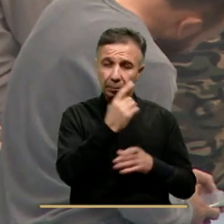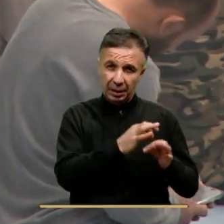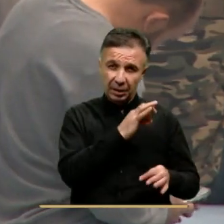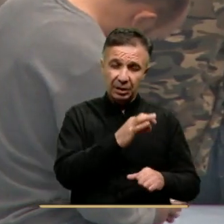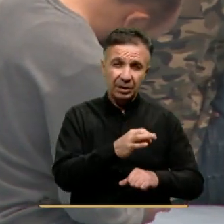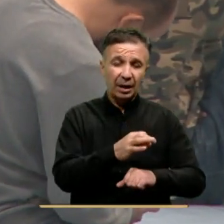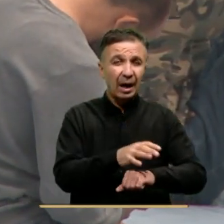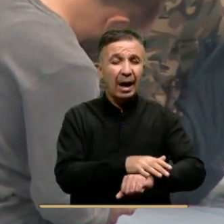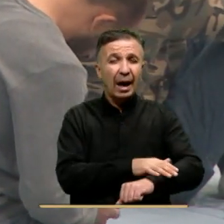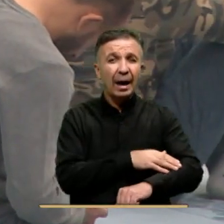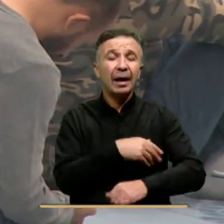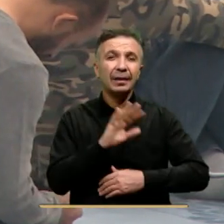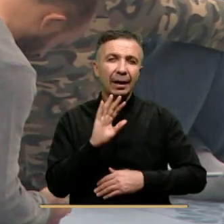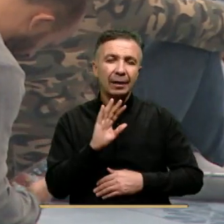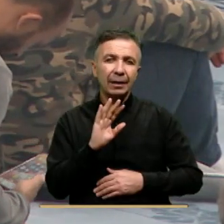helal